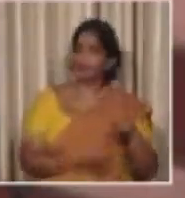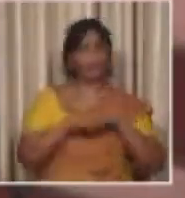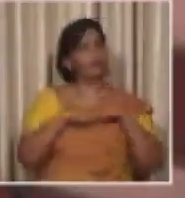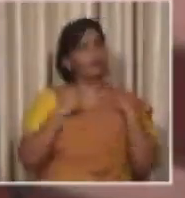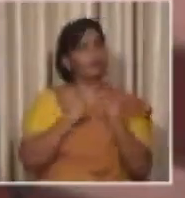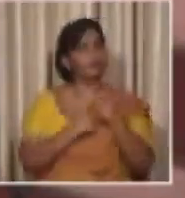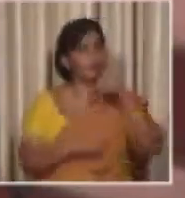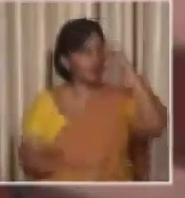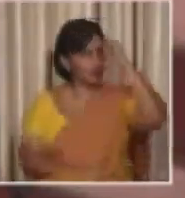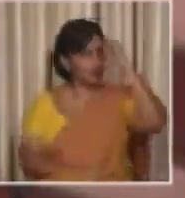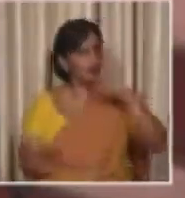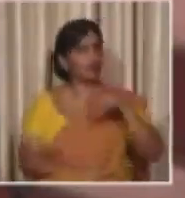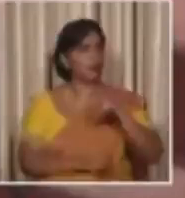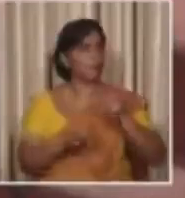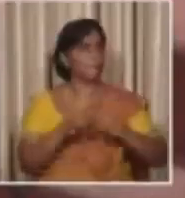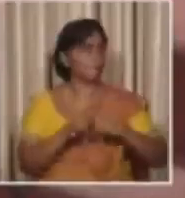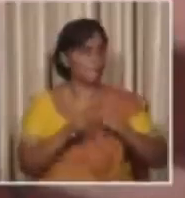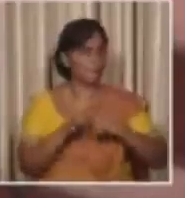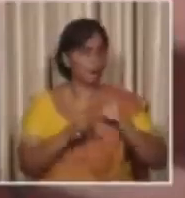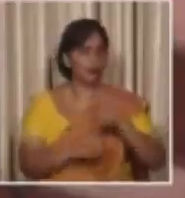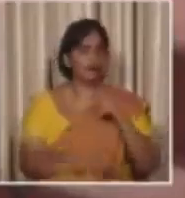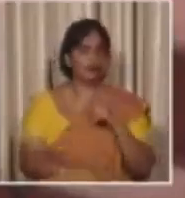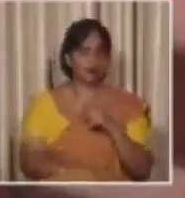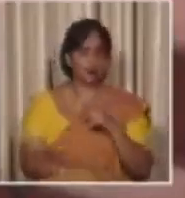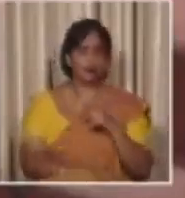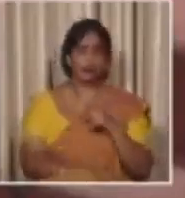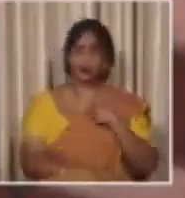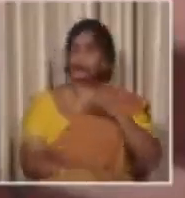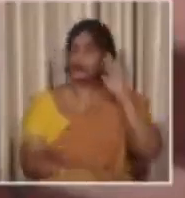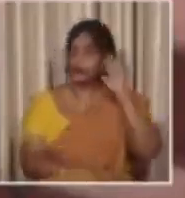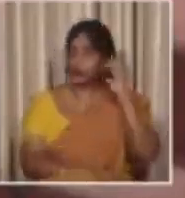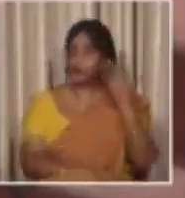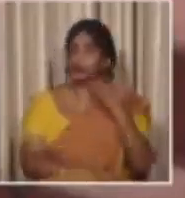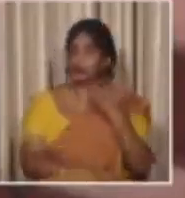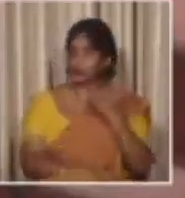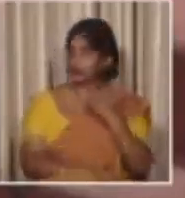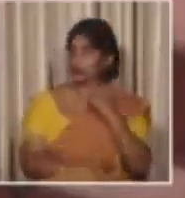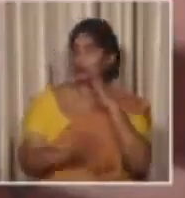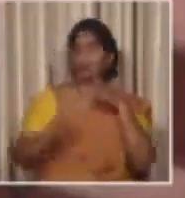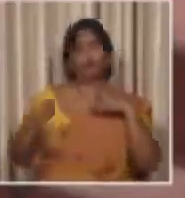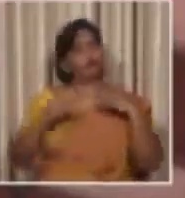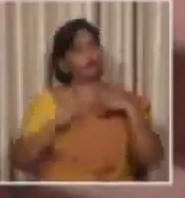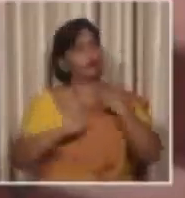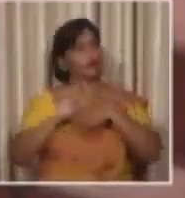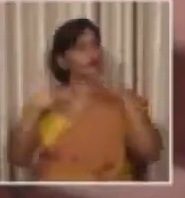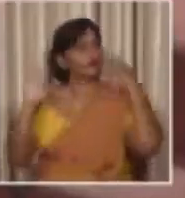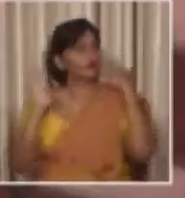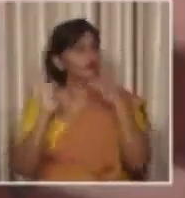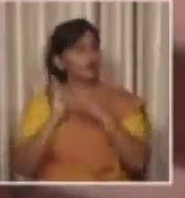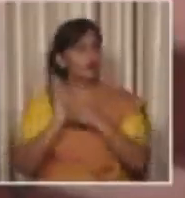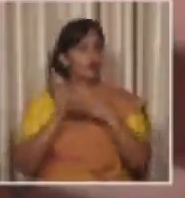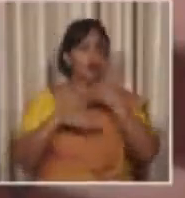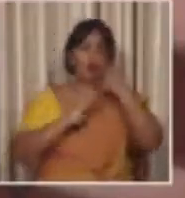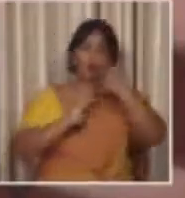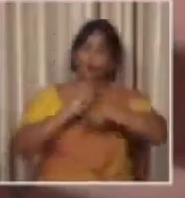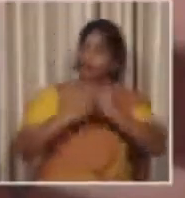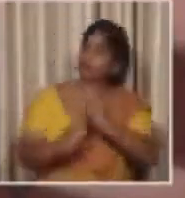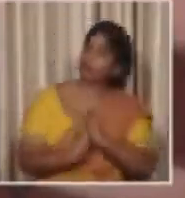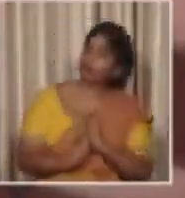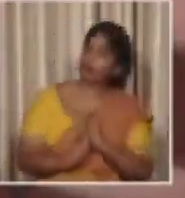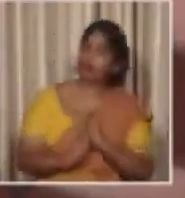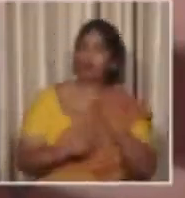සම්දානේ නායකතුමා ප්‍රශ්න කරලා තියෙනවා. විශේෂයෙන්ම ප්‍රගතිශීලී දේශප්‍රේමී ජාති මාමක රට